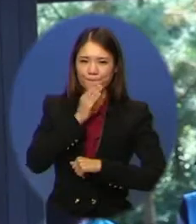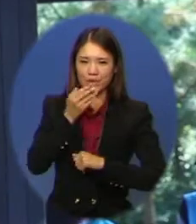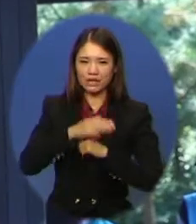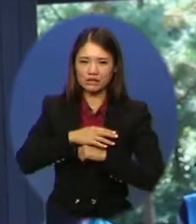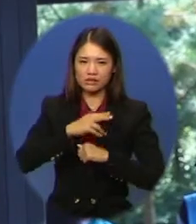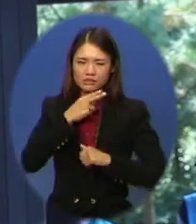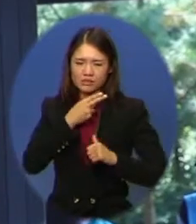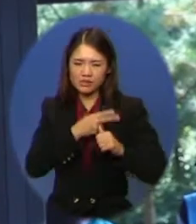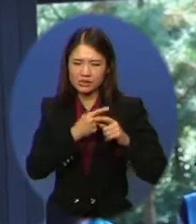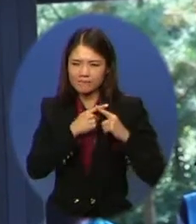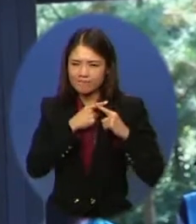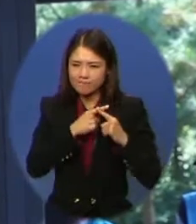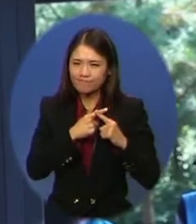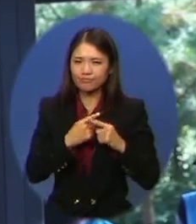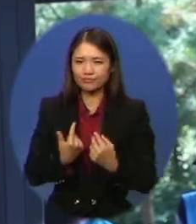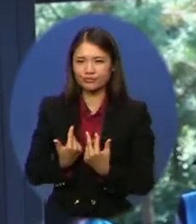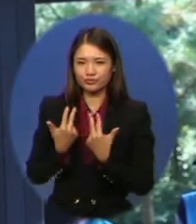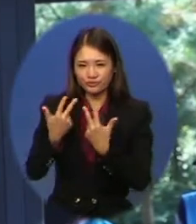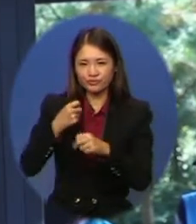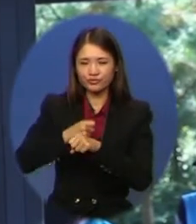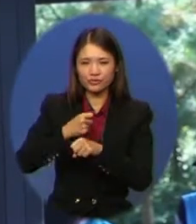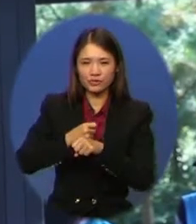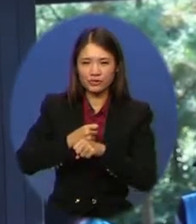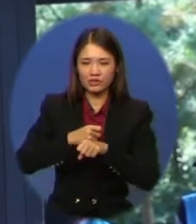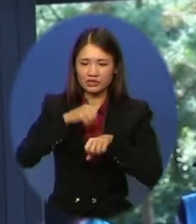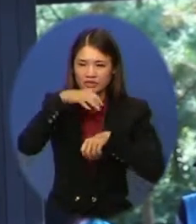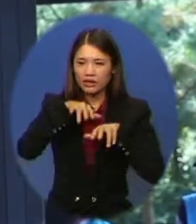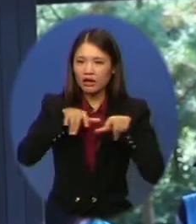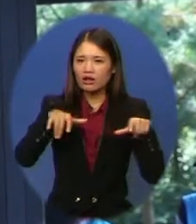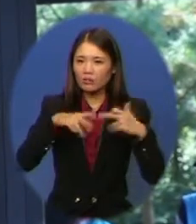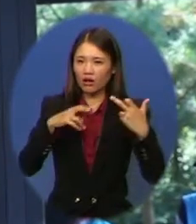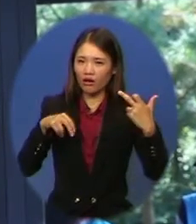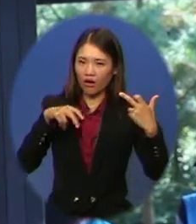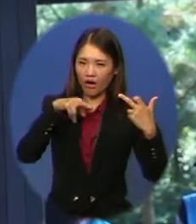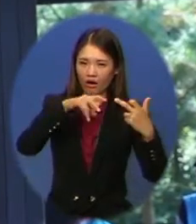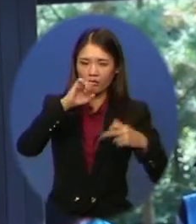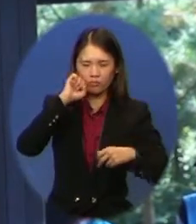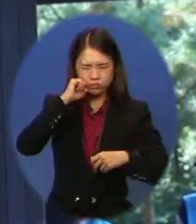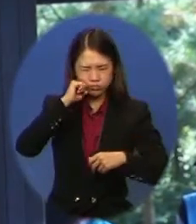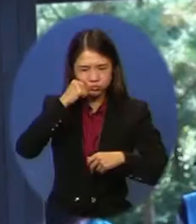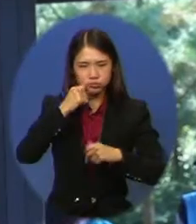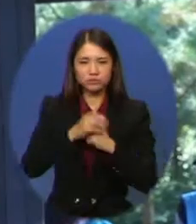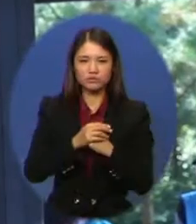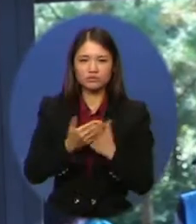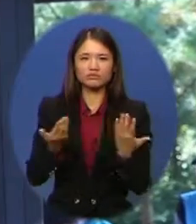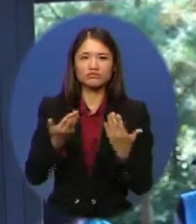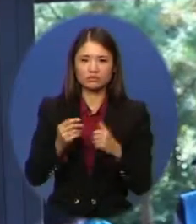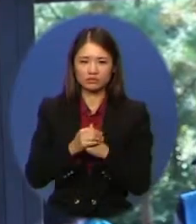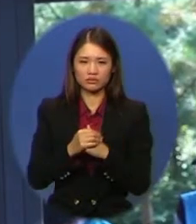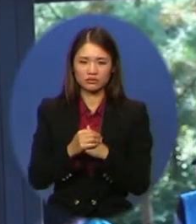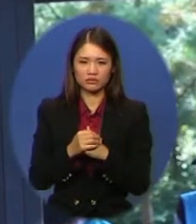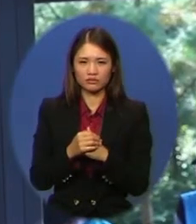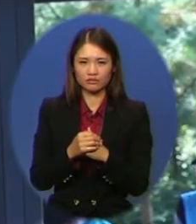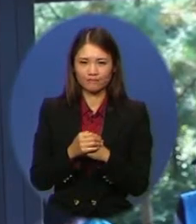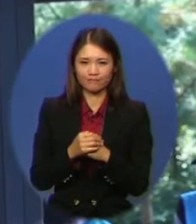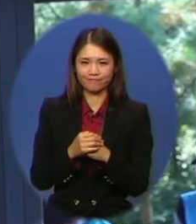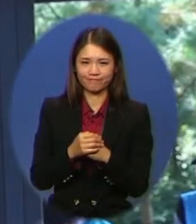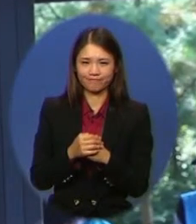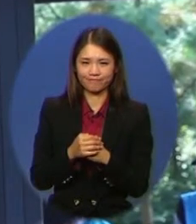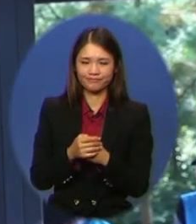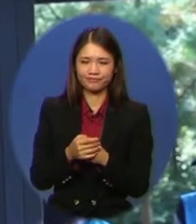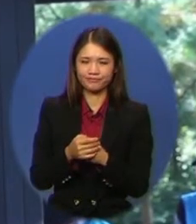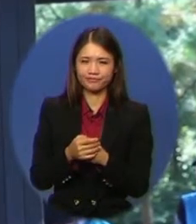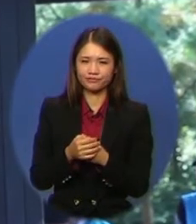목숨을 걸지 않고 장애인이 일반 산행을 못합니다. 그런 일은 그게 힘들어요. 해서 또 안 돼요. 그래서